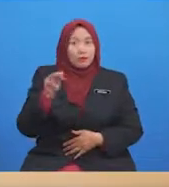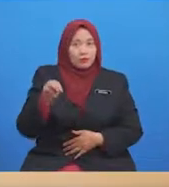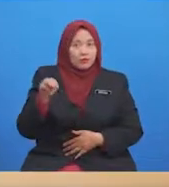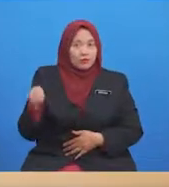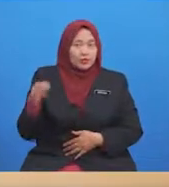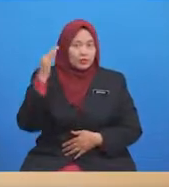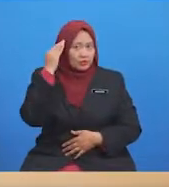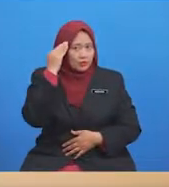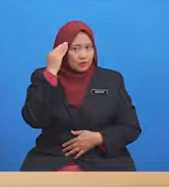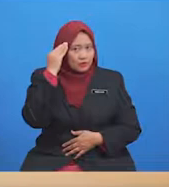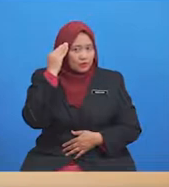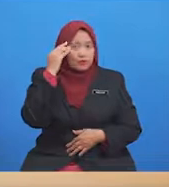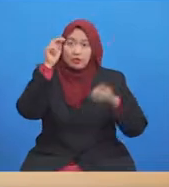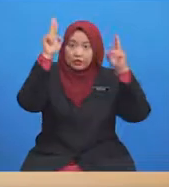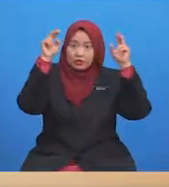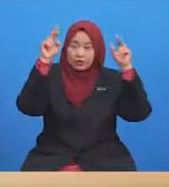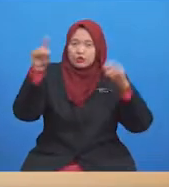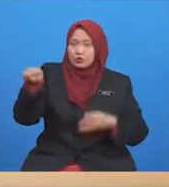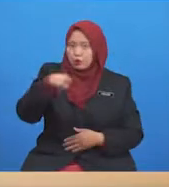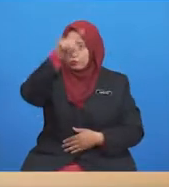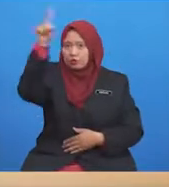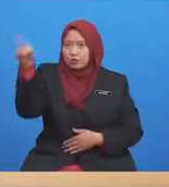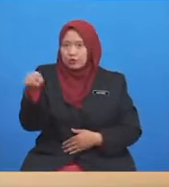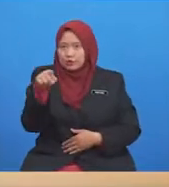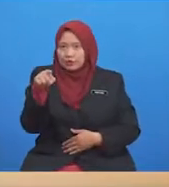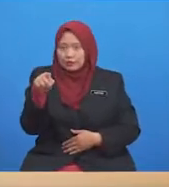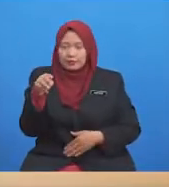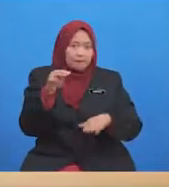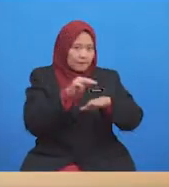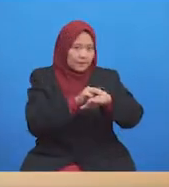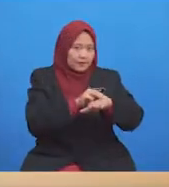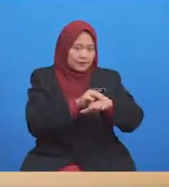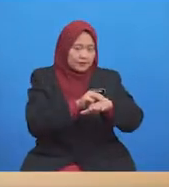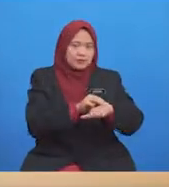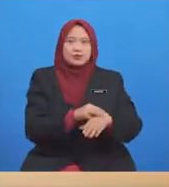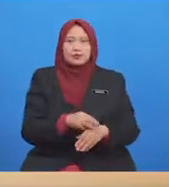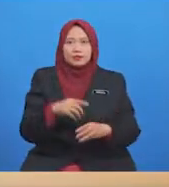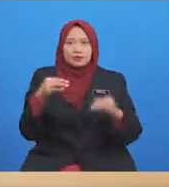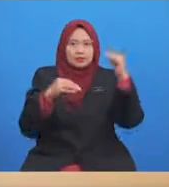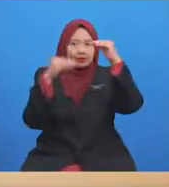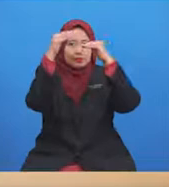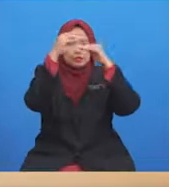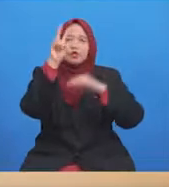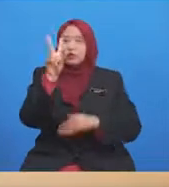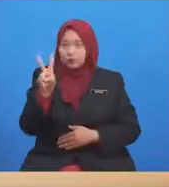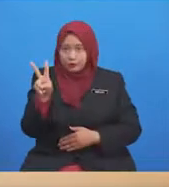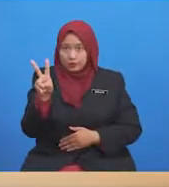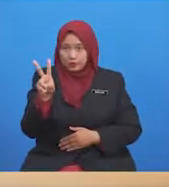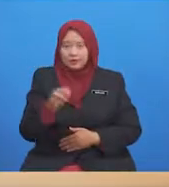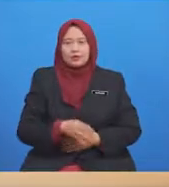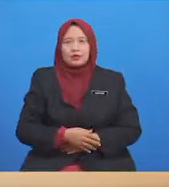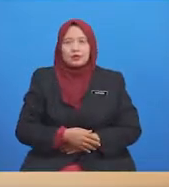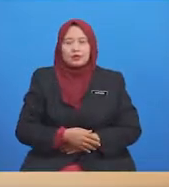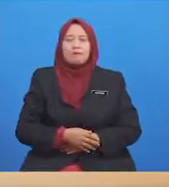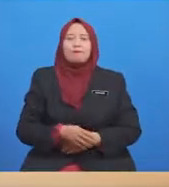topik bulatan yang telah dipelajari semasa di tingkatan 2? Semasa di tingkatan 2,